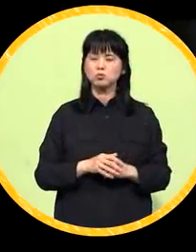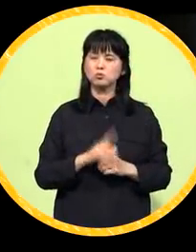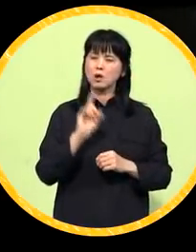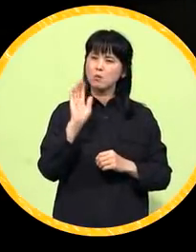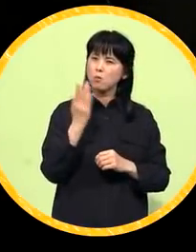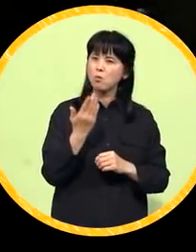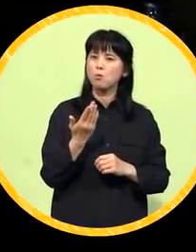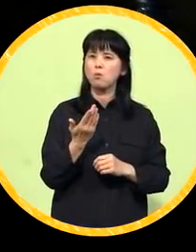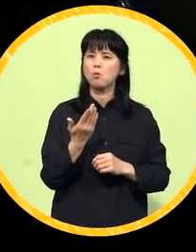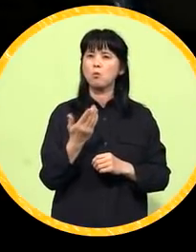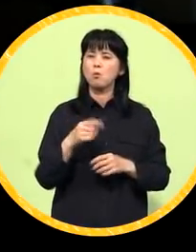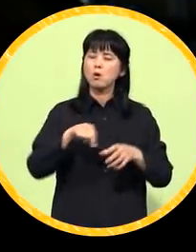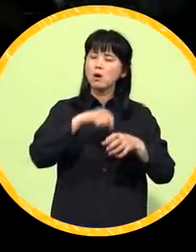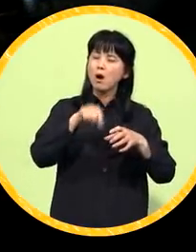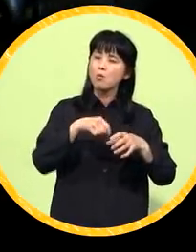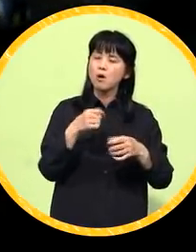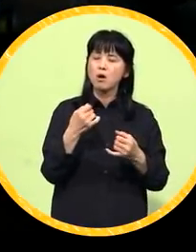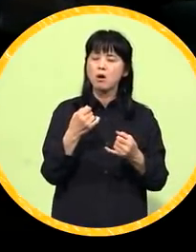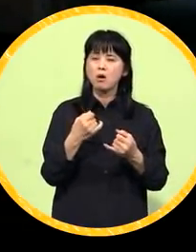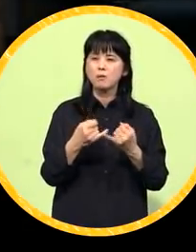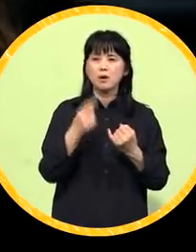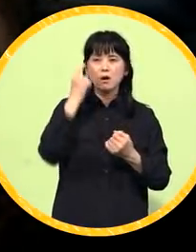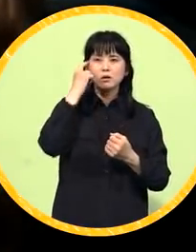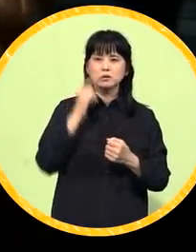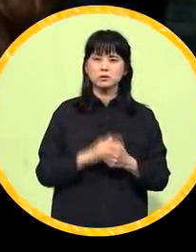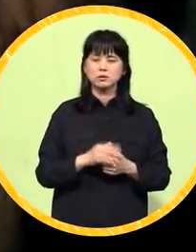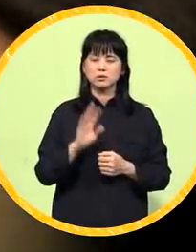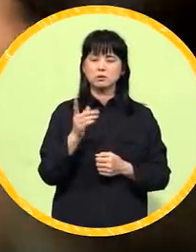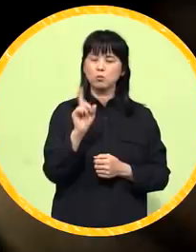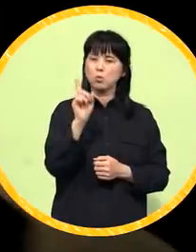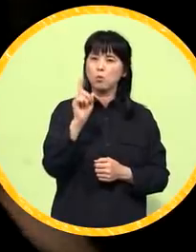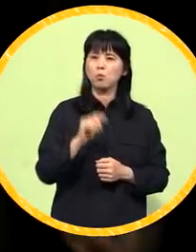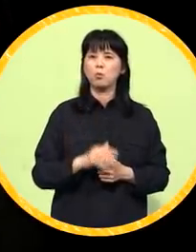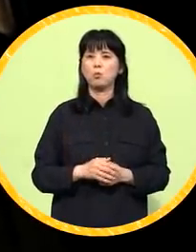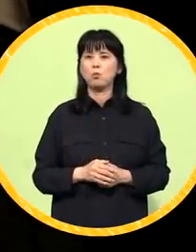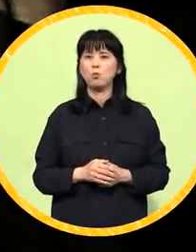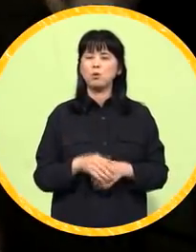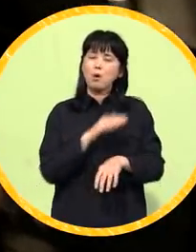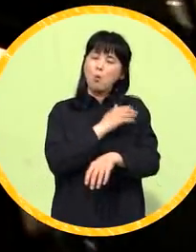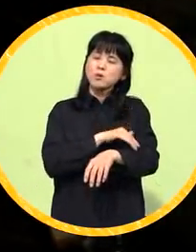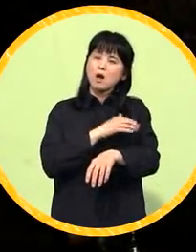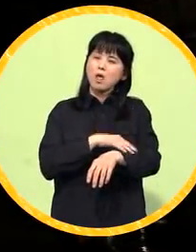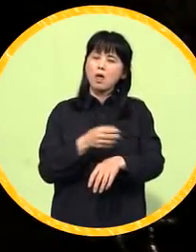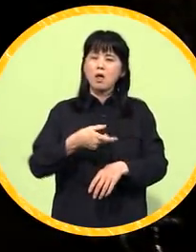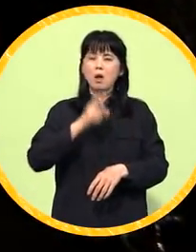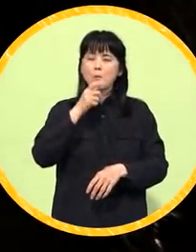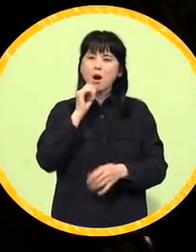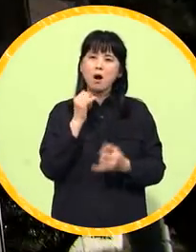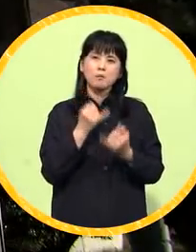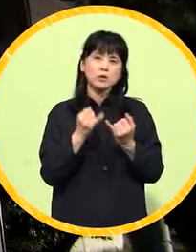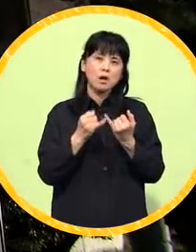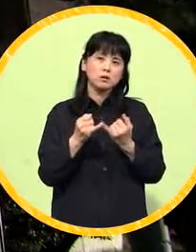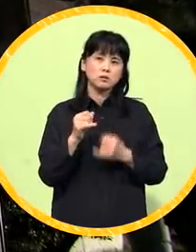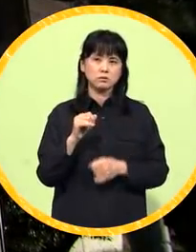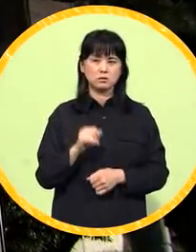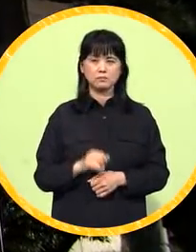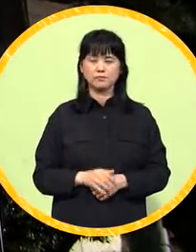ちょっとか別途い気もしますね畦もどうなんだろうおしゃれなバーにも見える